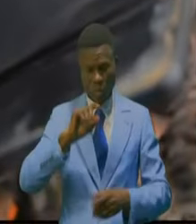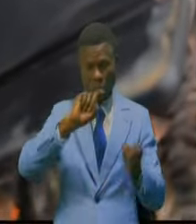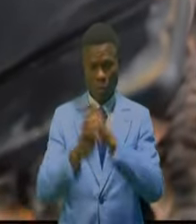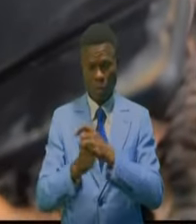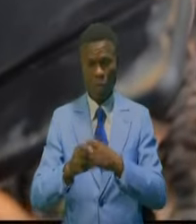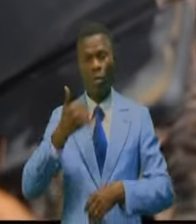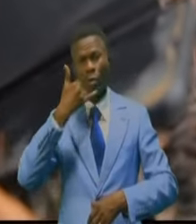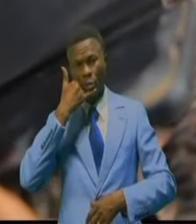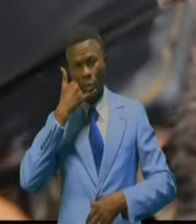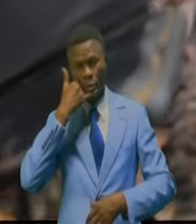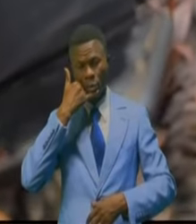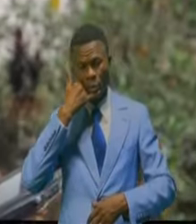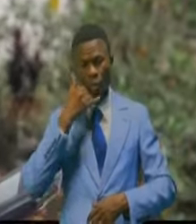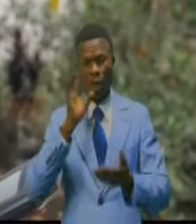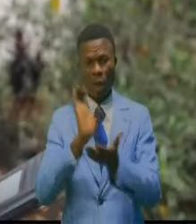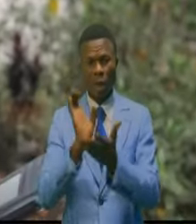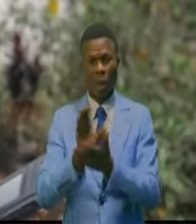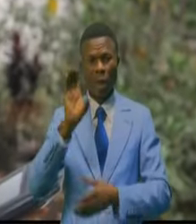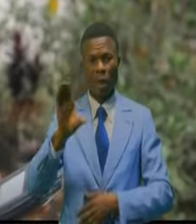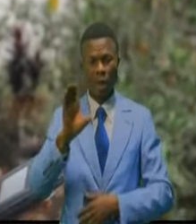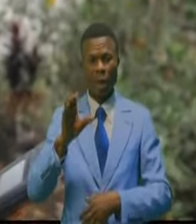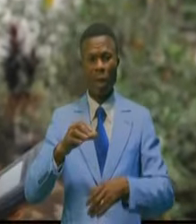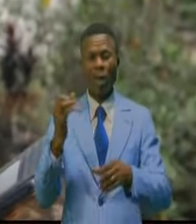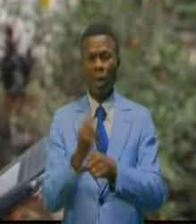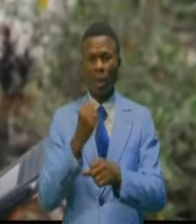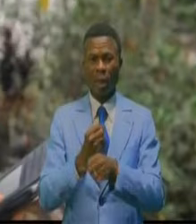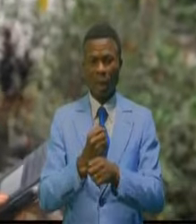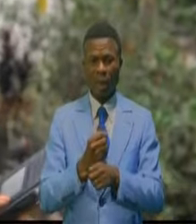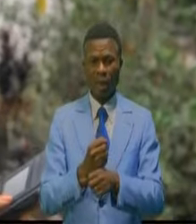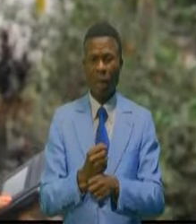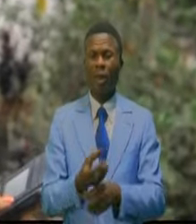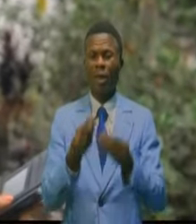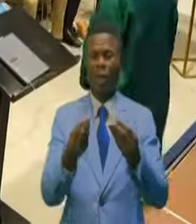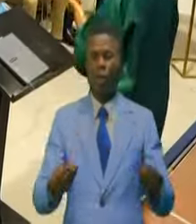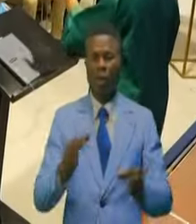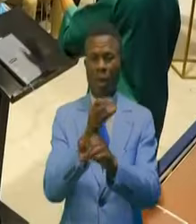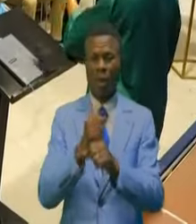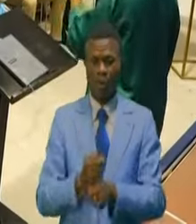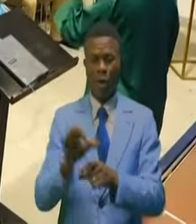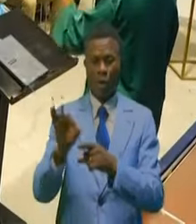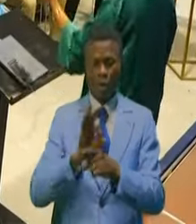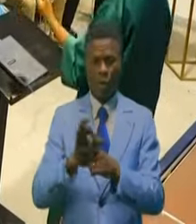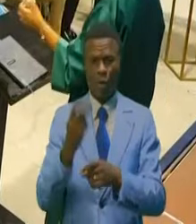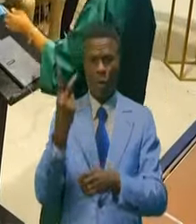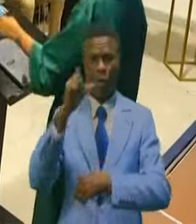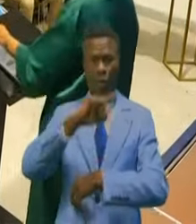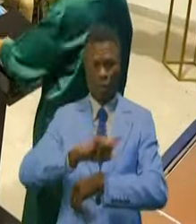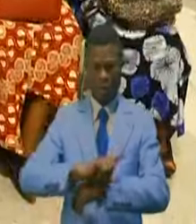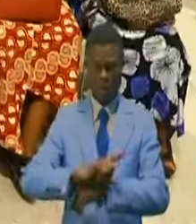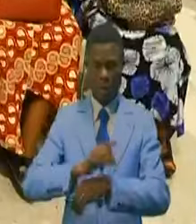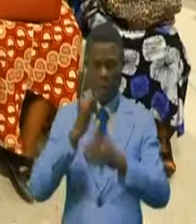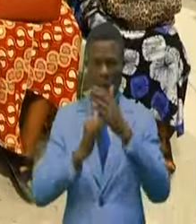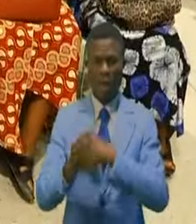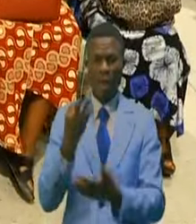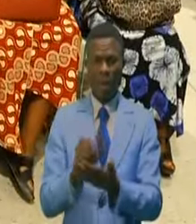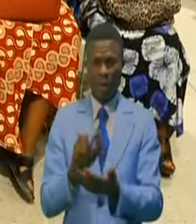son téléphone en carte bancaire. Un exercice qu'elle tente de résoudre après avoir reçu une formation sur l'inclusion